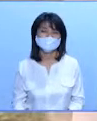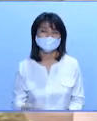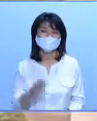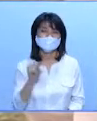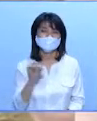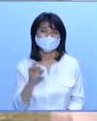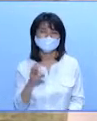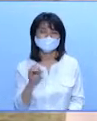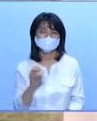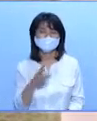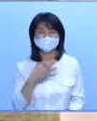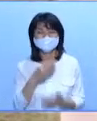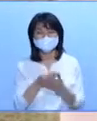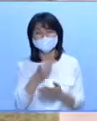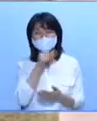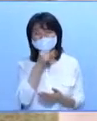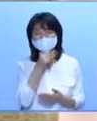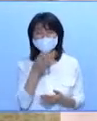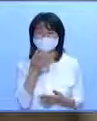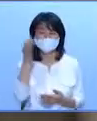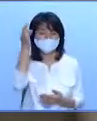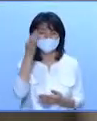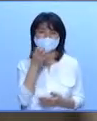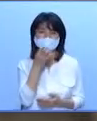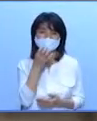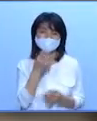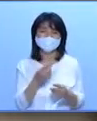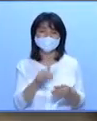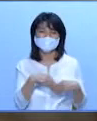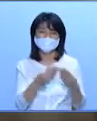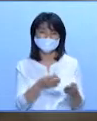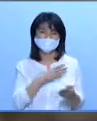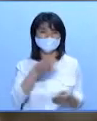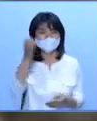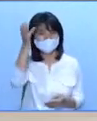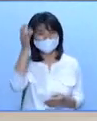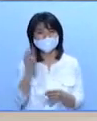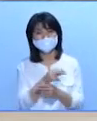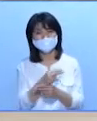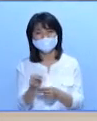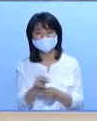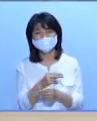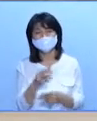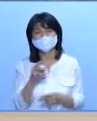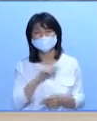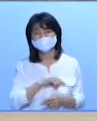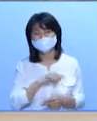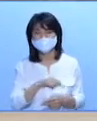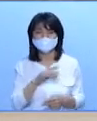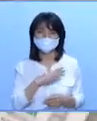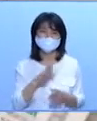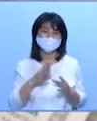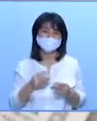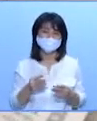Арсен Мамытбеков о своем дедушке вспоминает с теплотой, ведь он дал ему образование и воспитание. По характеру Каирбек Мамытбеков был очень мягкий и